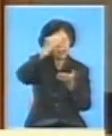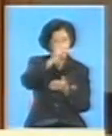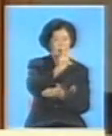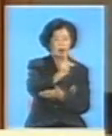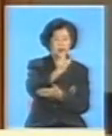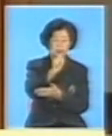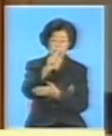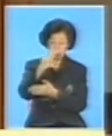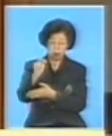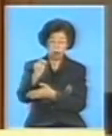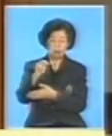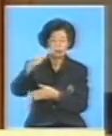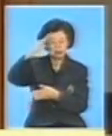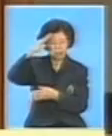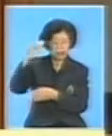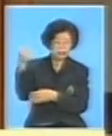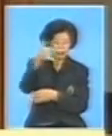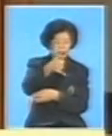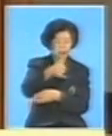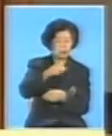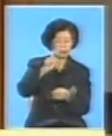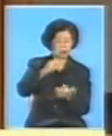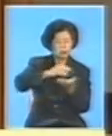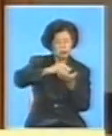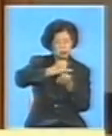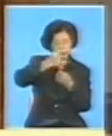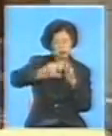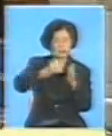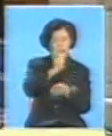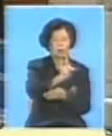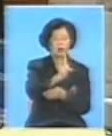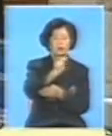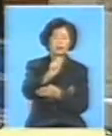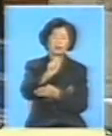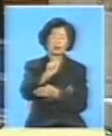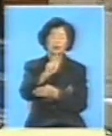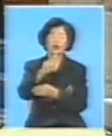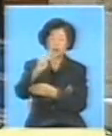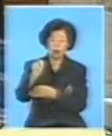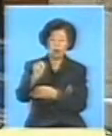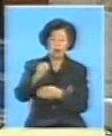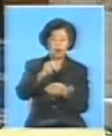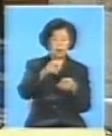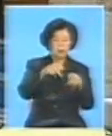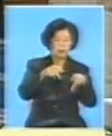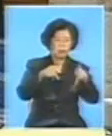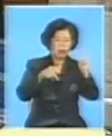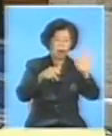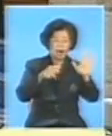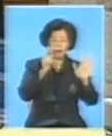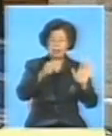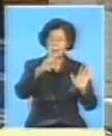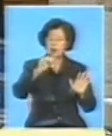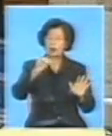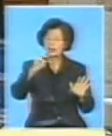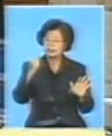เพราะนั้นฐานที่เข้ามานั้นจะต้องมีตัวชี้วัดว่าจบกศน.เท่าไหร่จากจบป.5ไปเป็นม.1อย่างน้อยก็2ปี